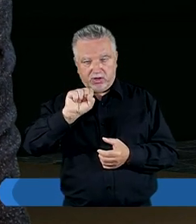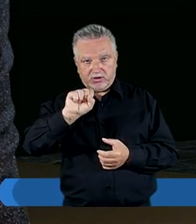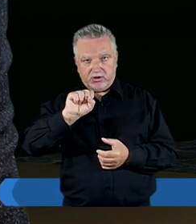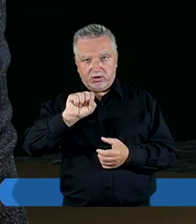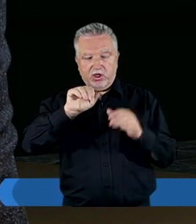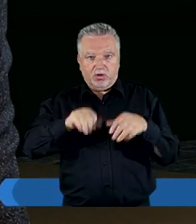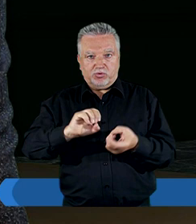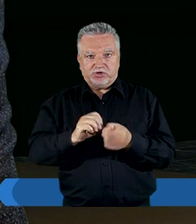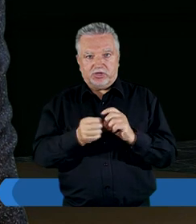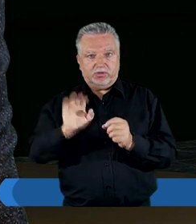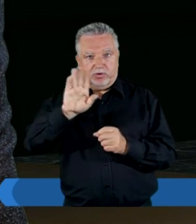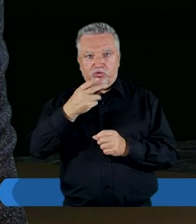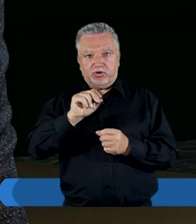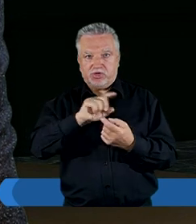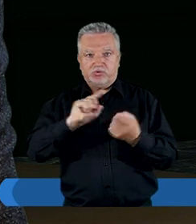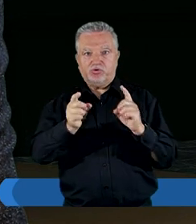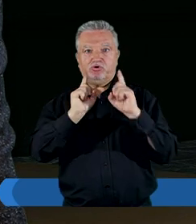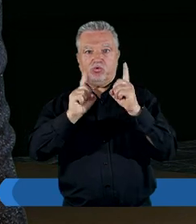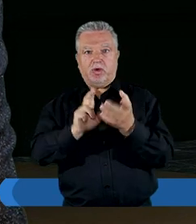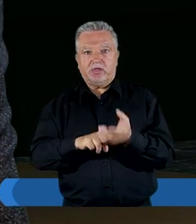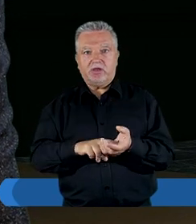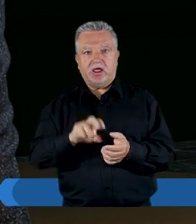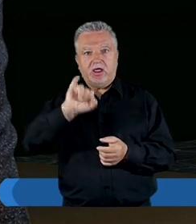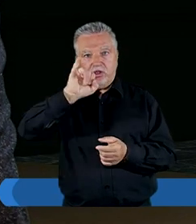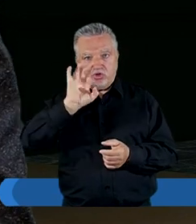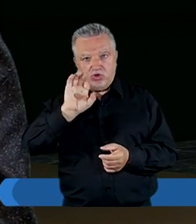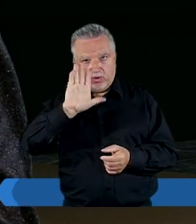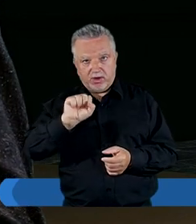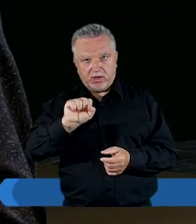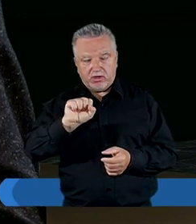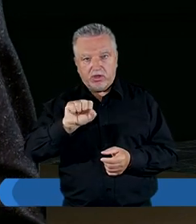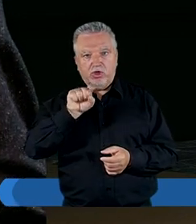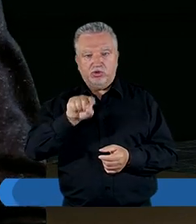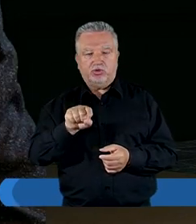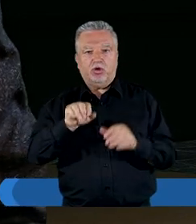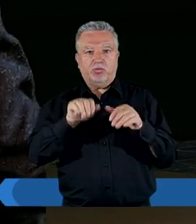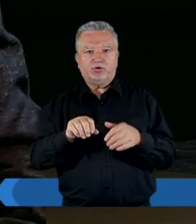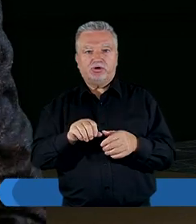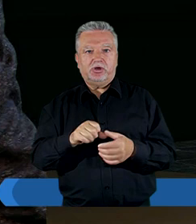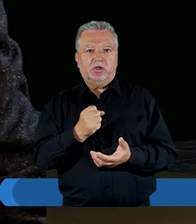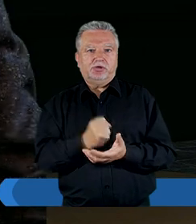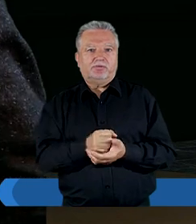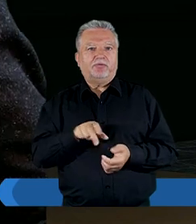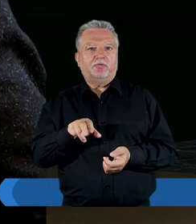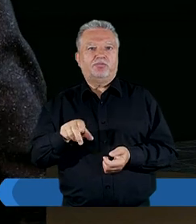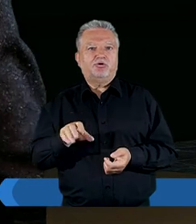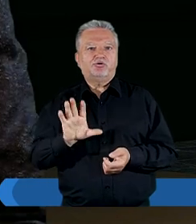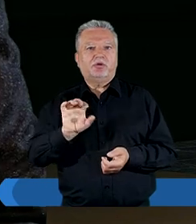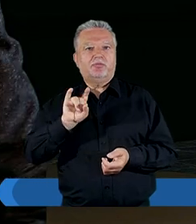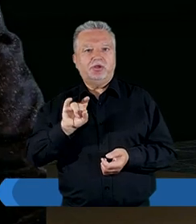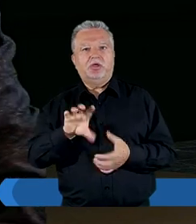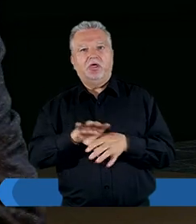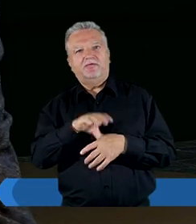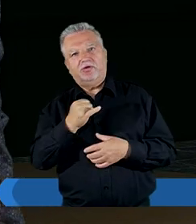Być może gdyby Bóg nie zwrócił uwagi szatanowi na Hioba, to by sprawa poszła w ogóle w innym kierunku. Może